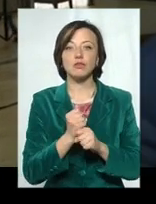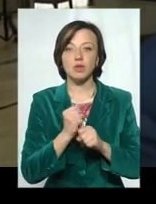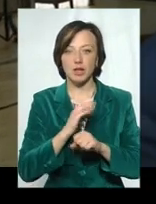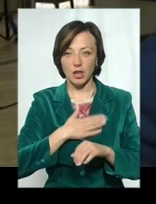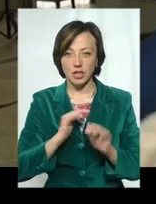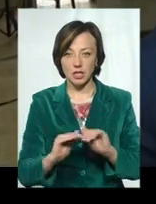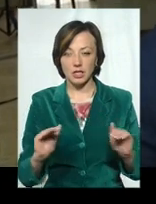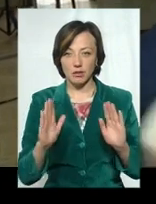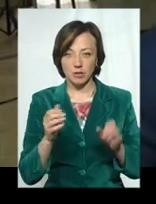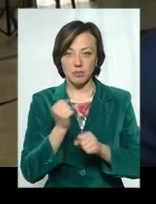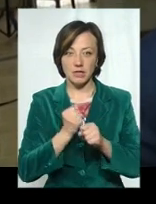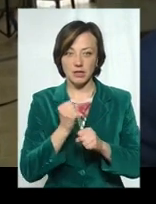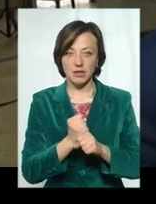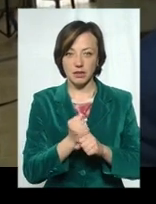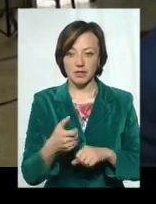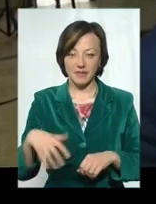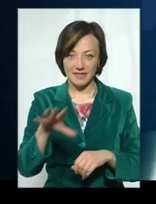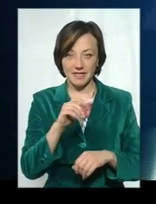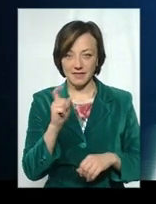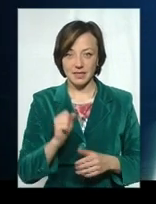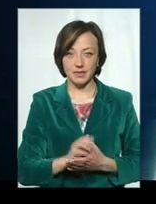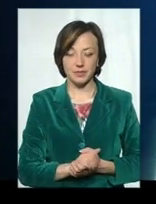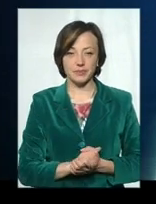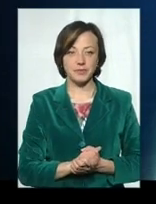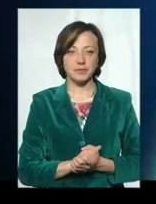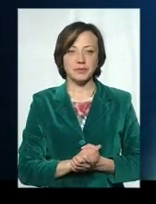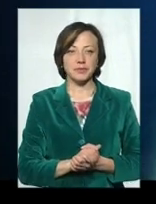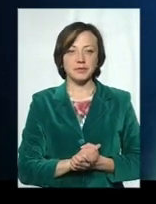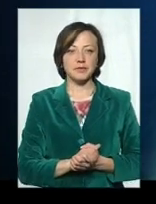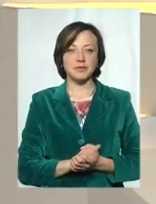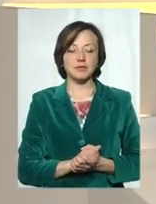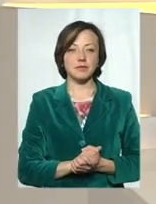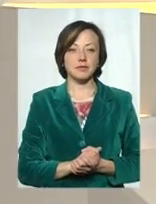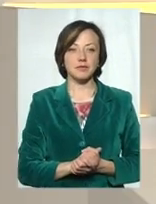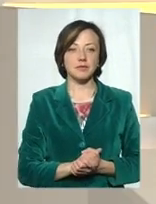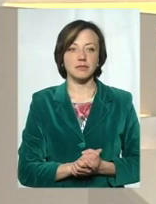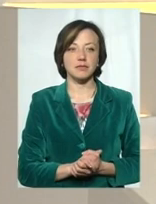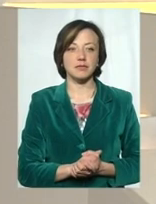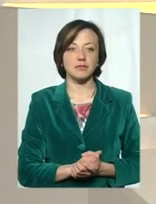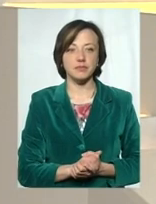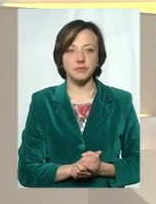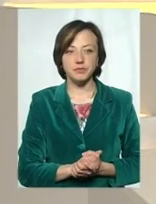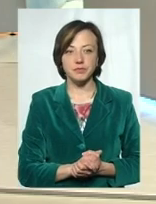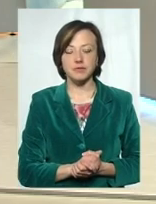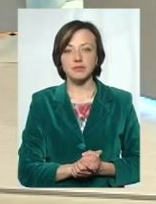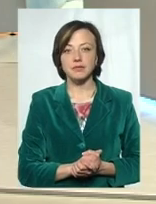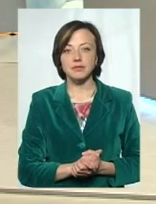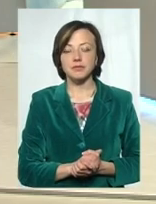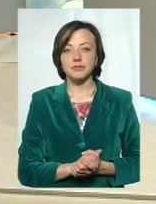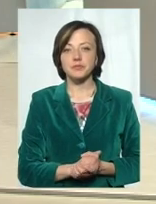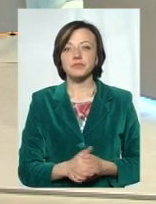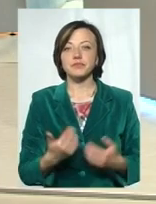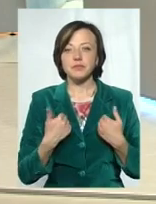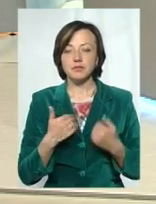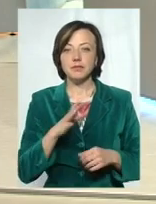діти повинні будуть працювати і за них, і за них? Ви знаєте, мені було